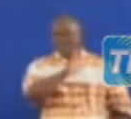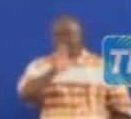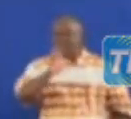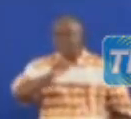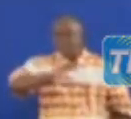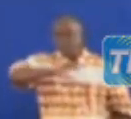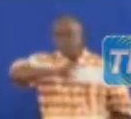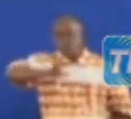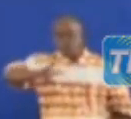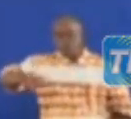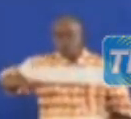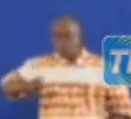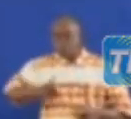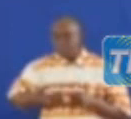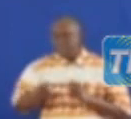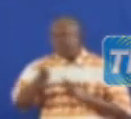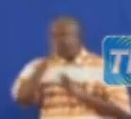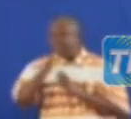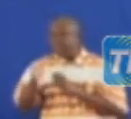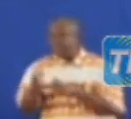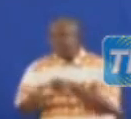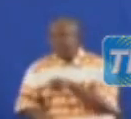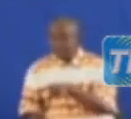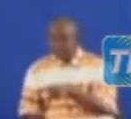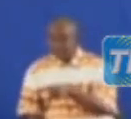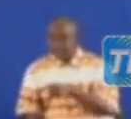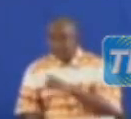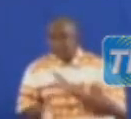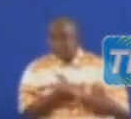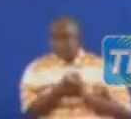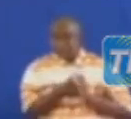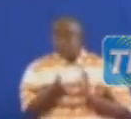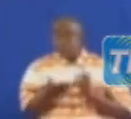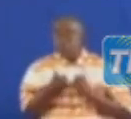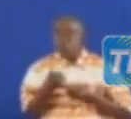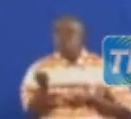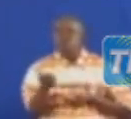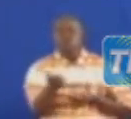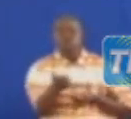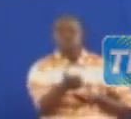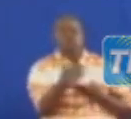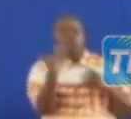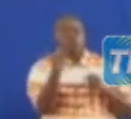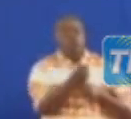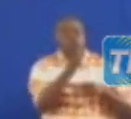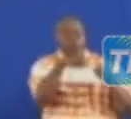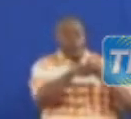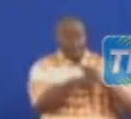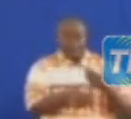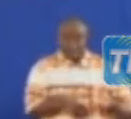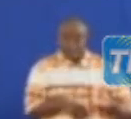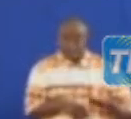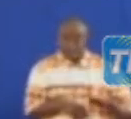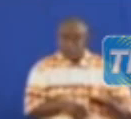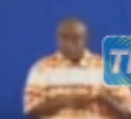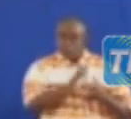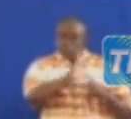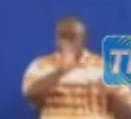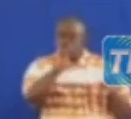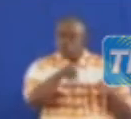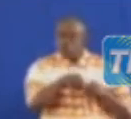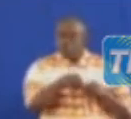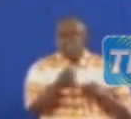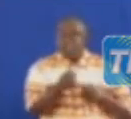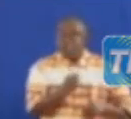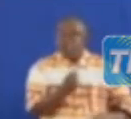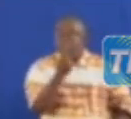mikoa na mamlaka za serikali za mitaa iliidhinishiwa kukusanya maduhuli na mapato ya ndani yenye jumla ya